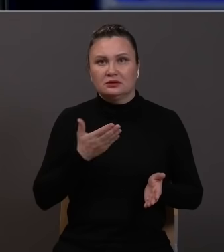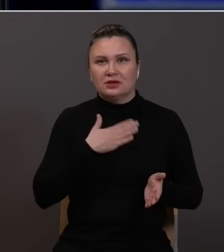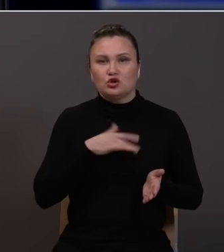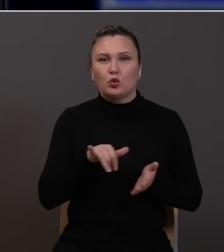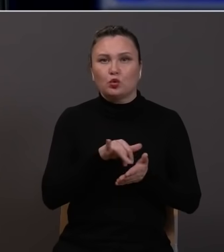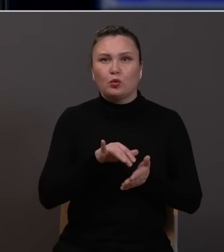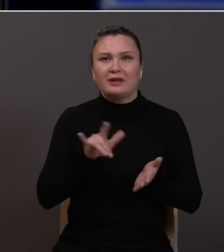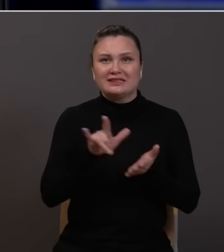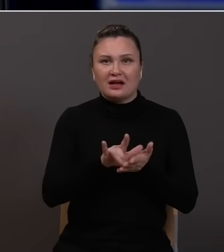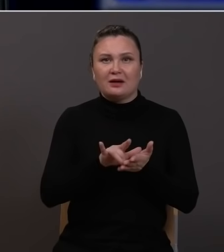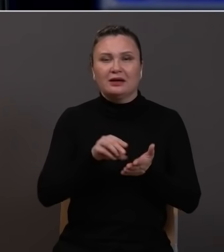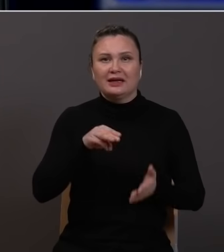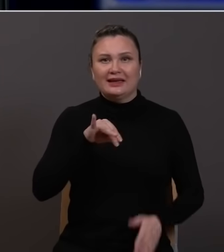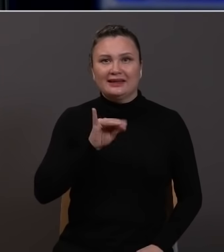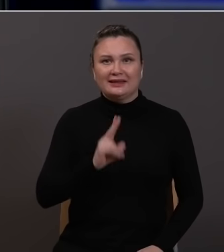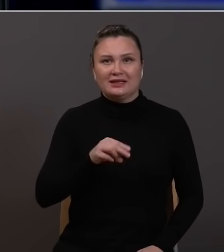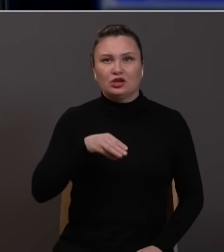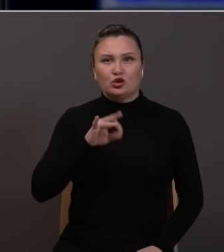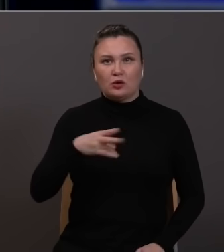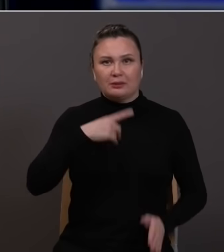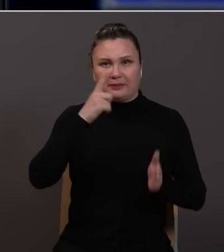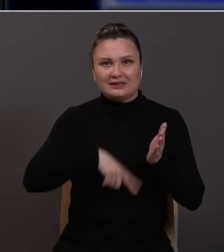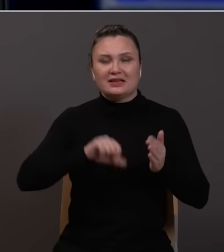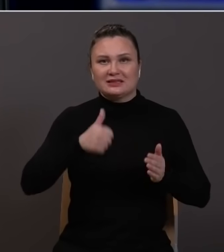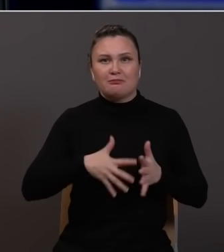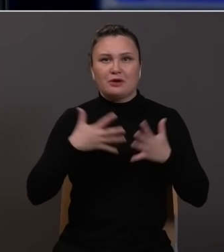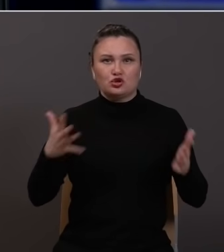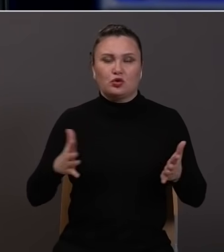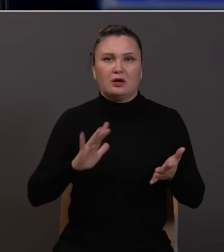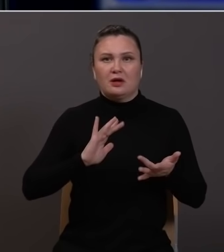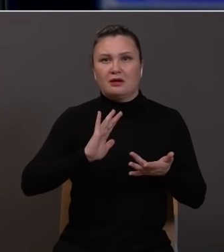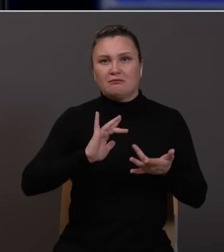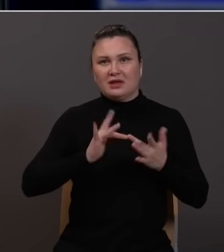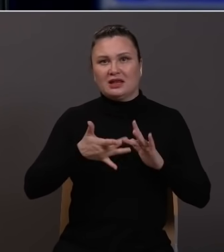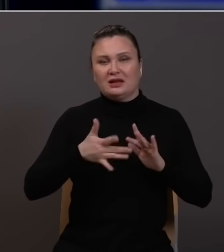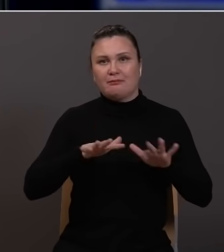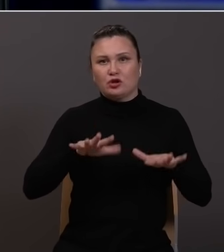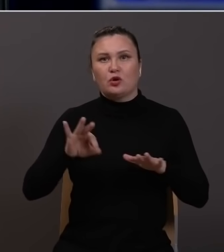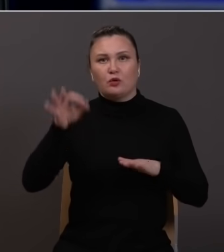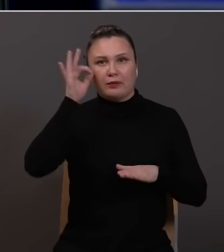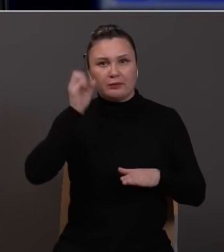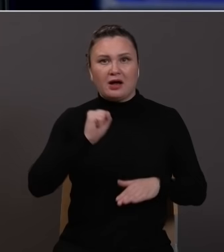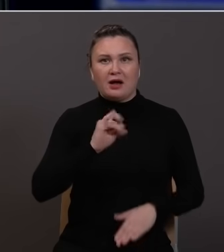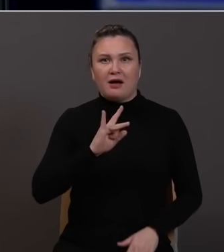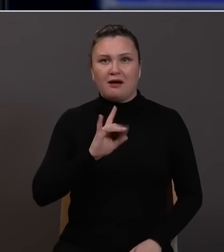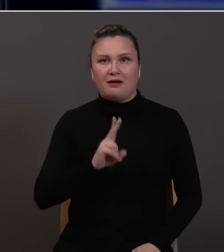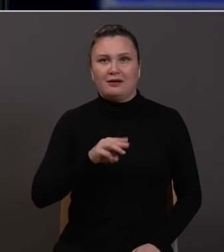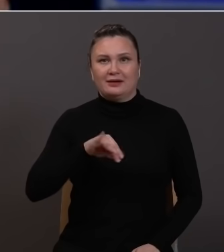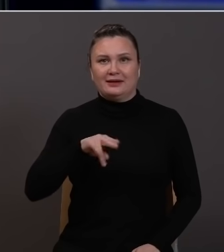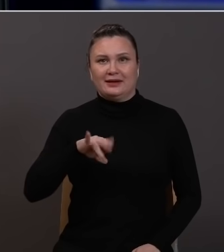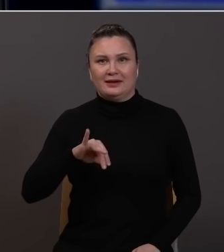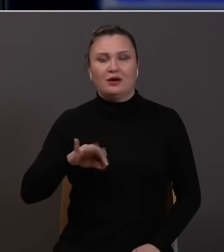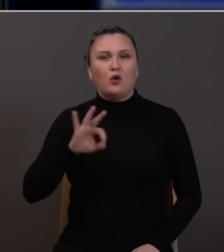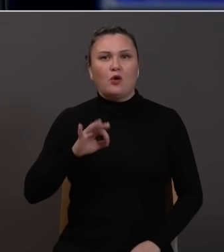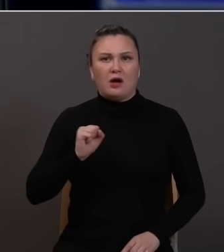YouTube, Instagram и TikTok признали самой большой медийной площадкой с упоминанием Арктики. То есть мы рассказывали очень много